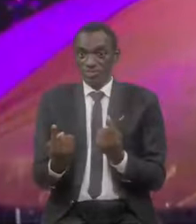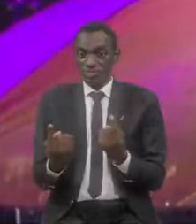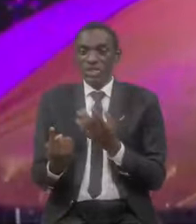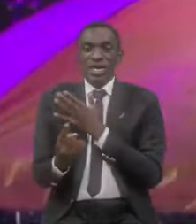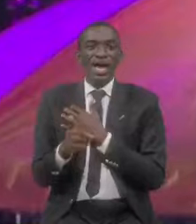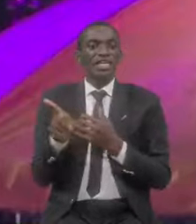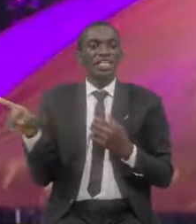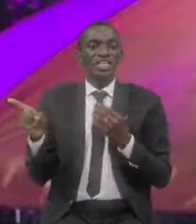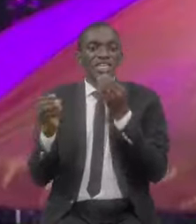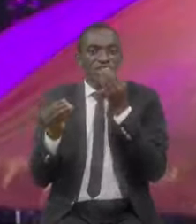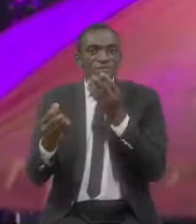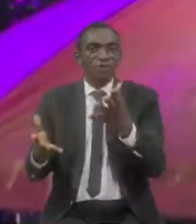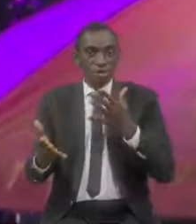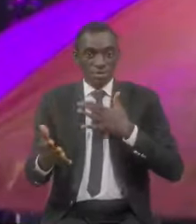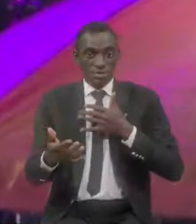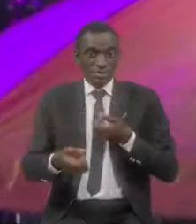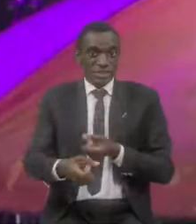Il a dit à ses disciples